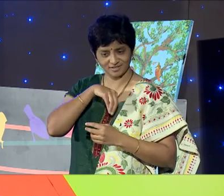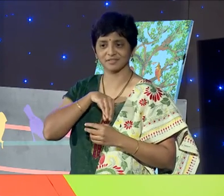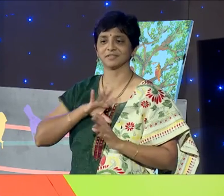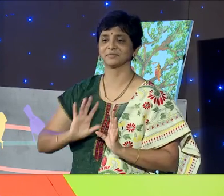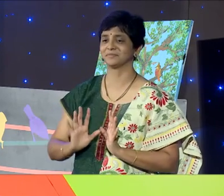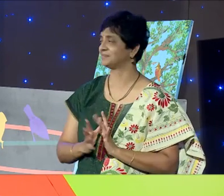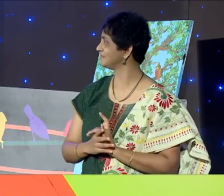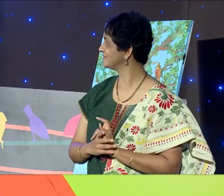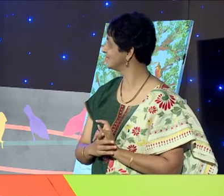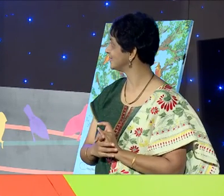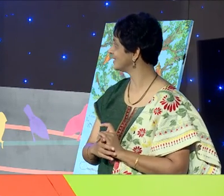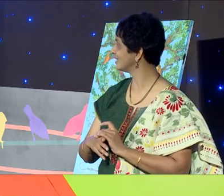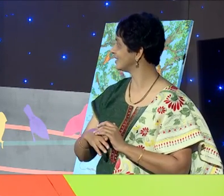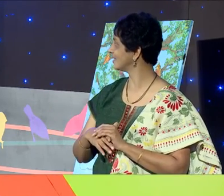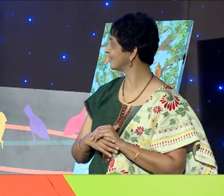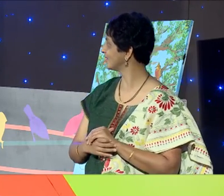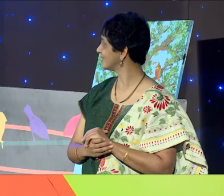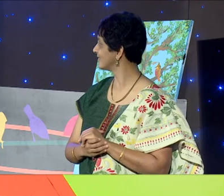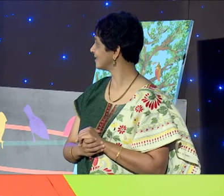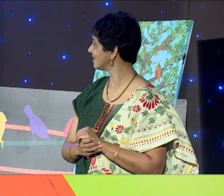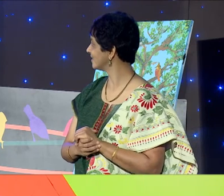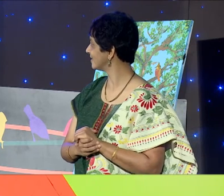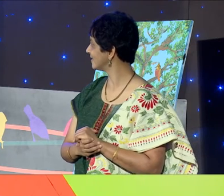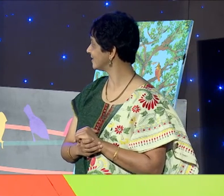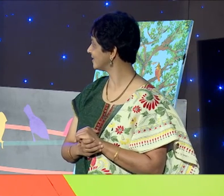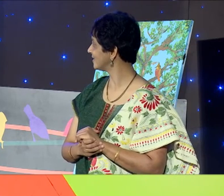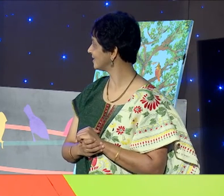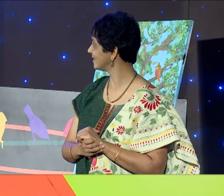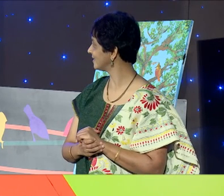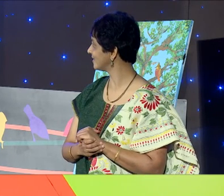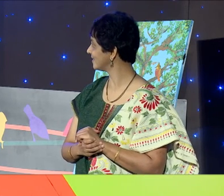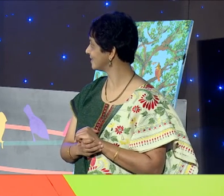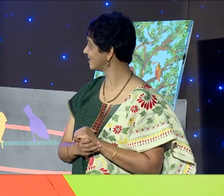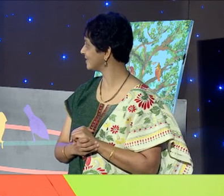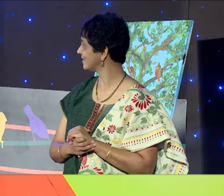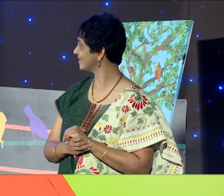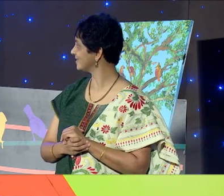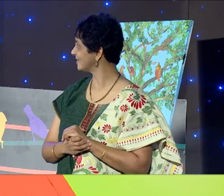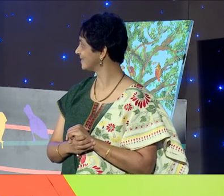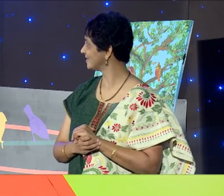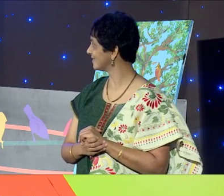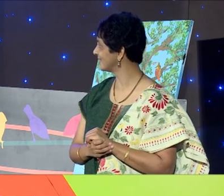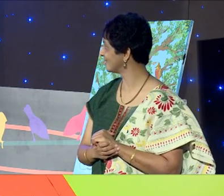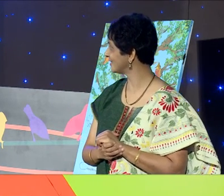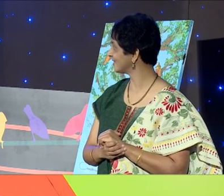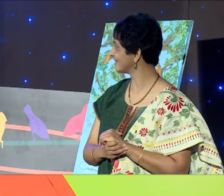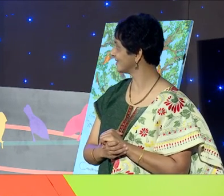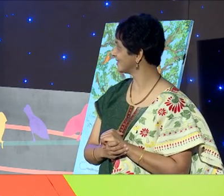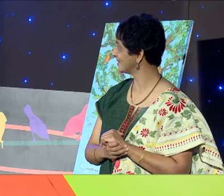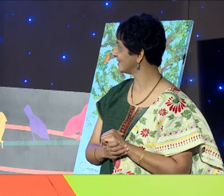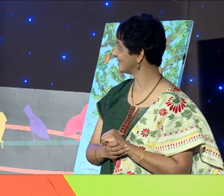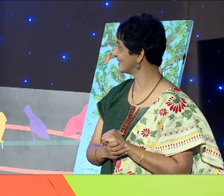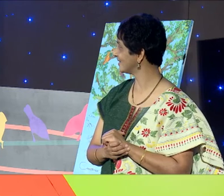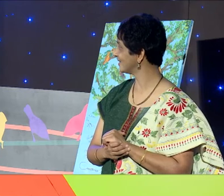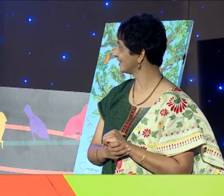कि हवाओ मत करो गुरुर अपने पे इतना, हवाओं मत करो गुरूर अपने पे इतना,